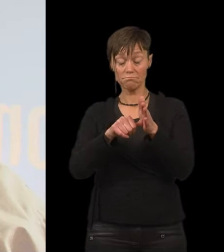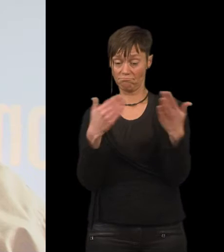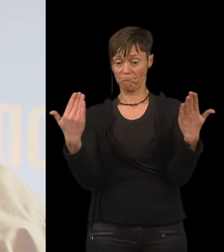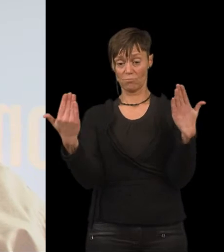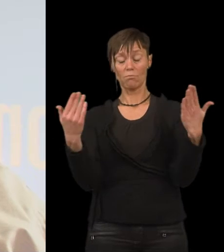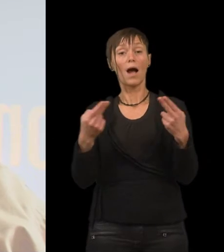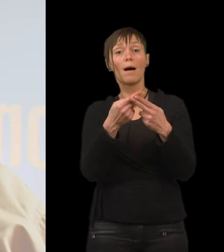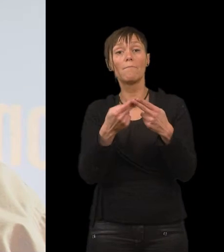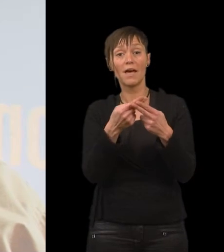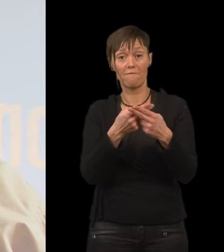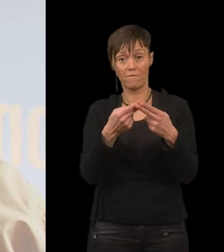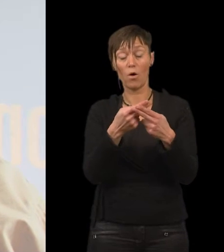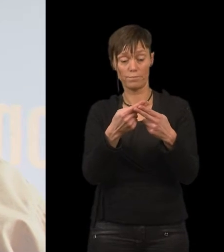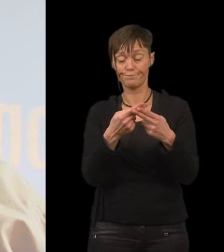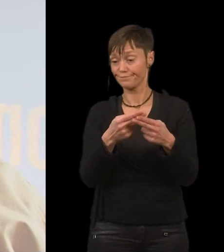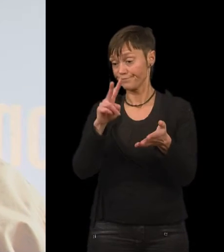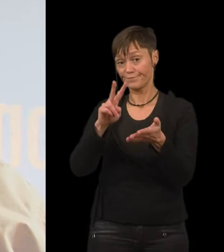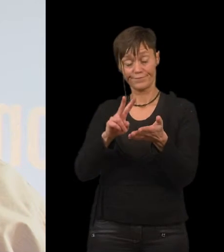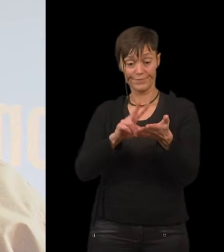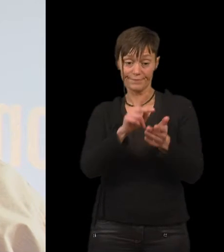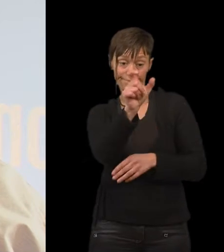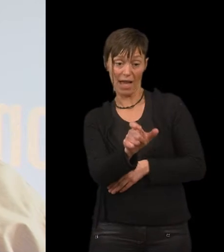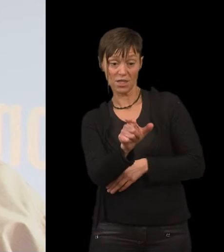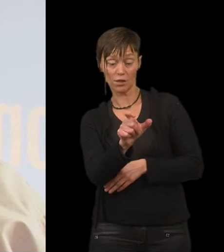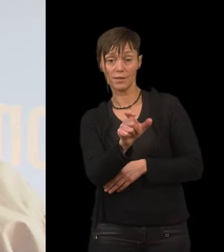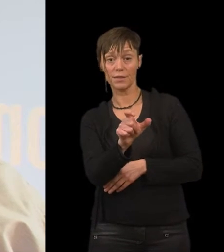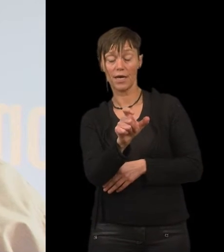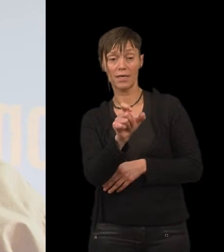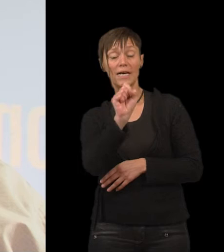un handicap. Il doit se débrouiller